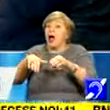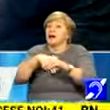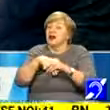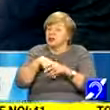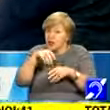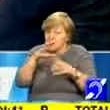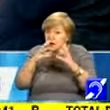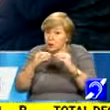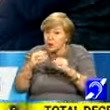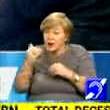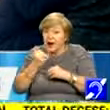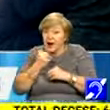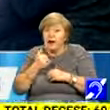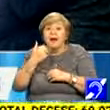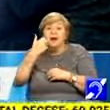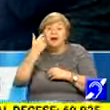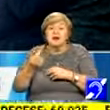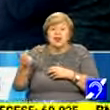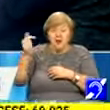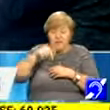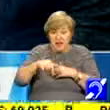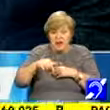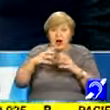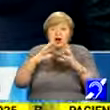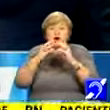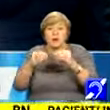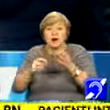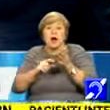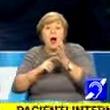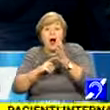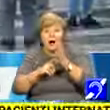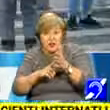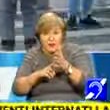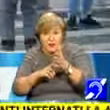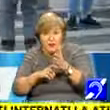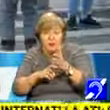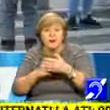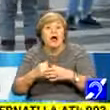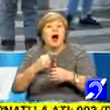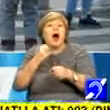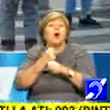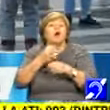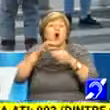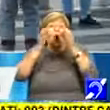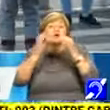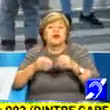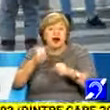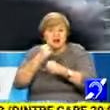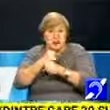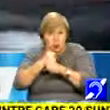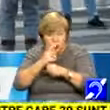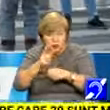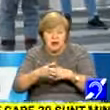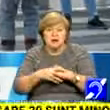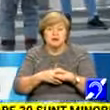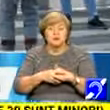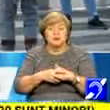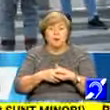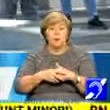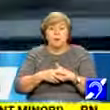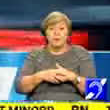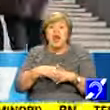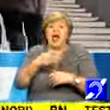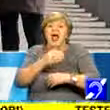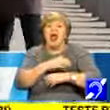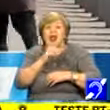economici care la intrare în țară fac dovadă raporturilor contractuale cu operatorii economici respectiv,